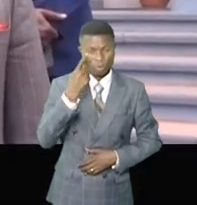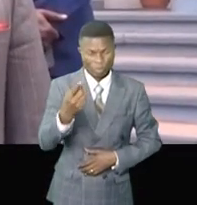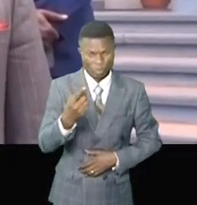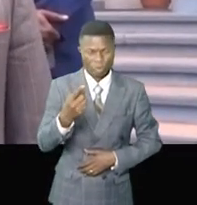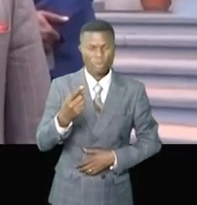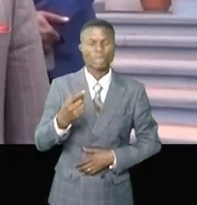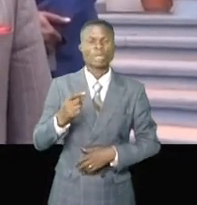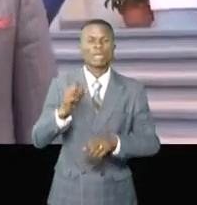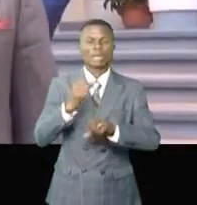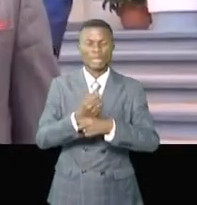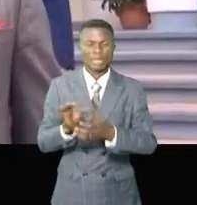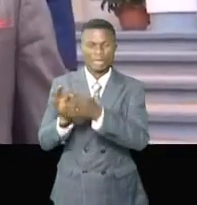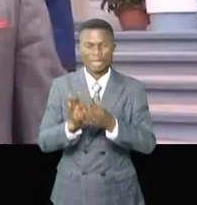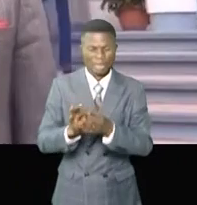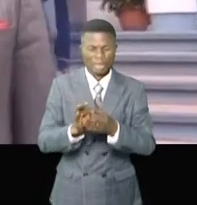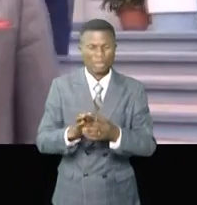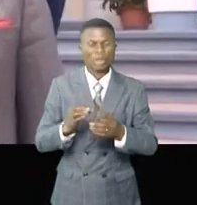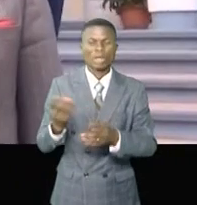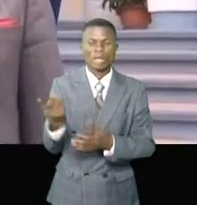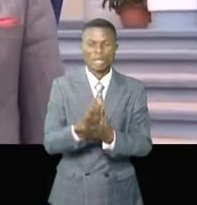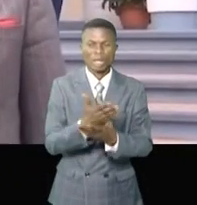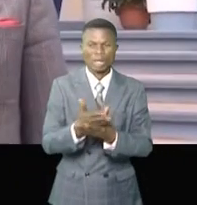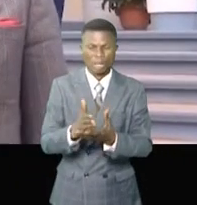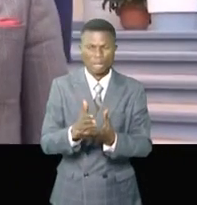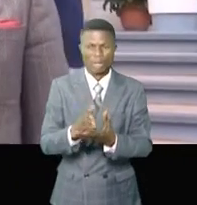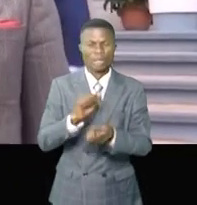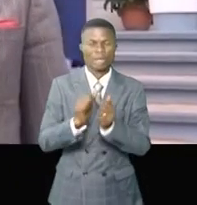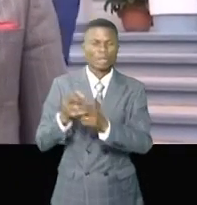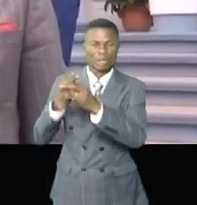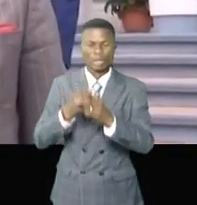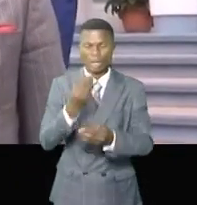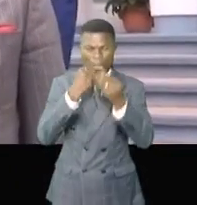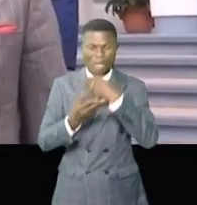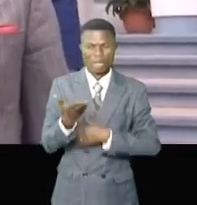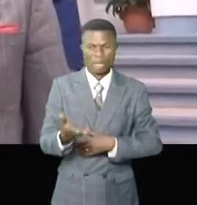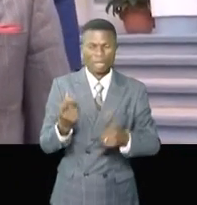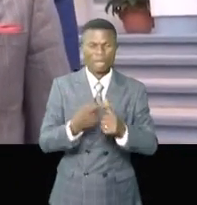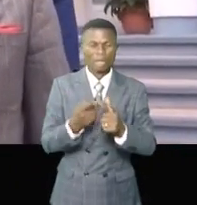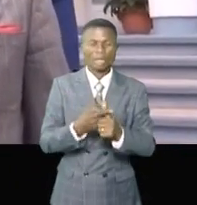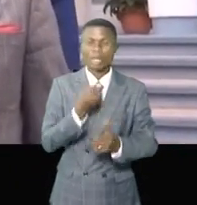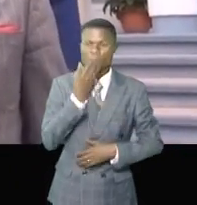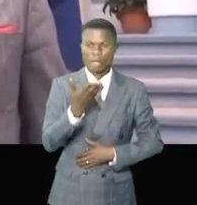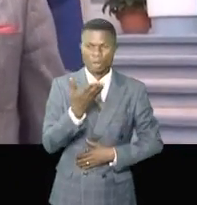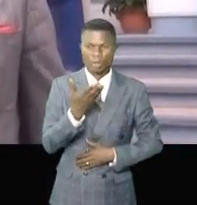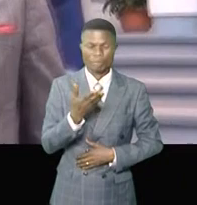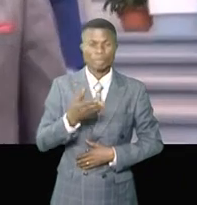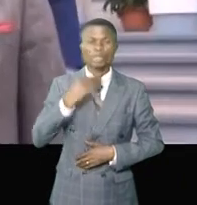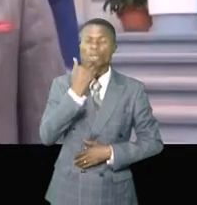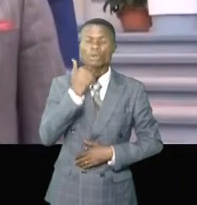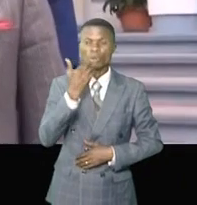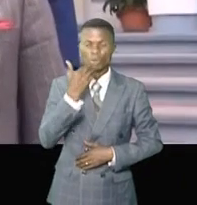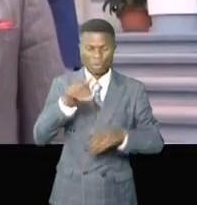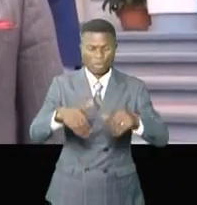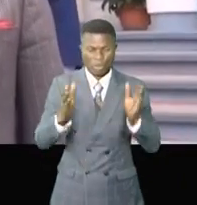nous pouvons établir une collaboration, une coopération en termes de sécurité alimentaire. Par exemple, nous voudrions que les hommes d'affaires, les